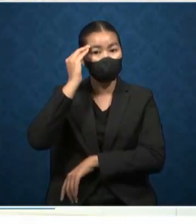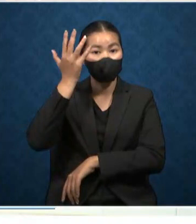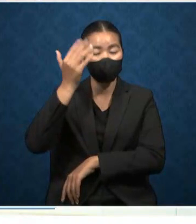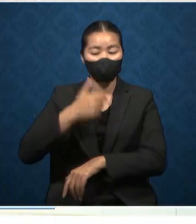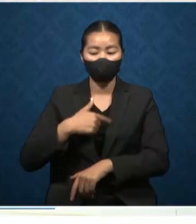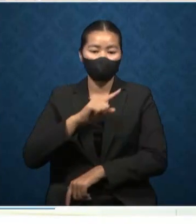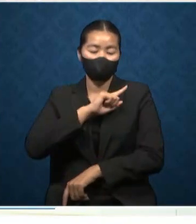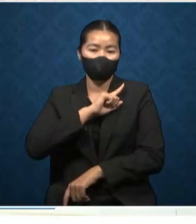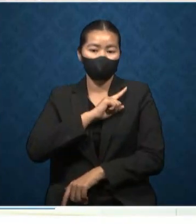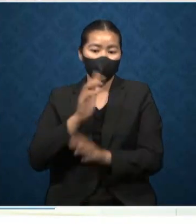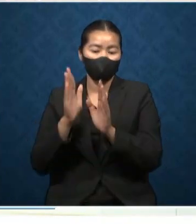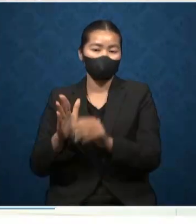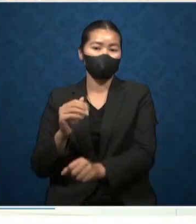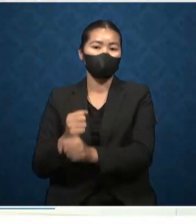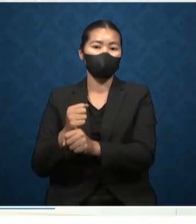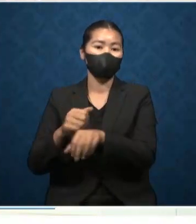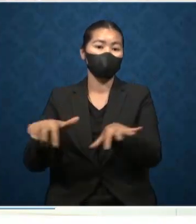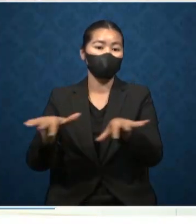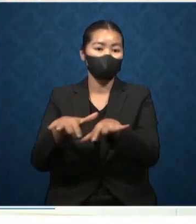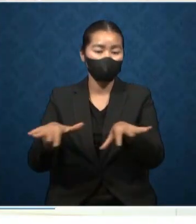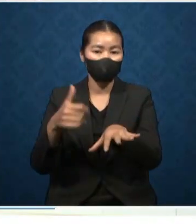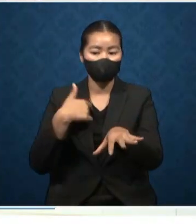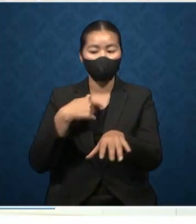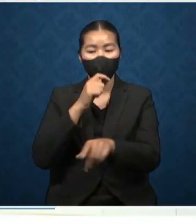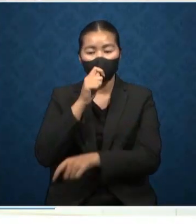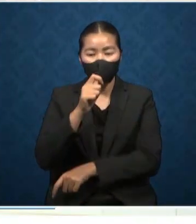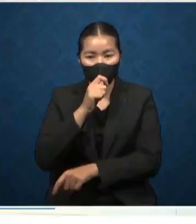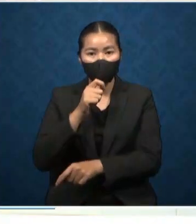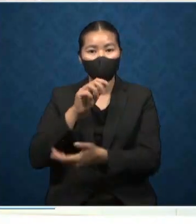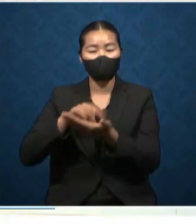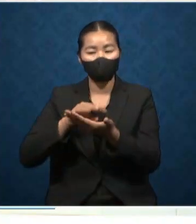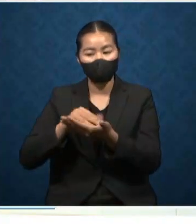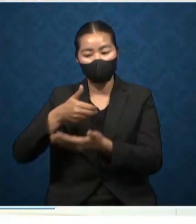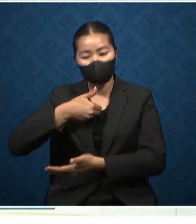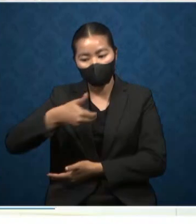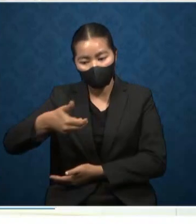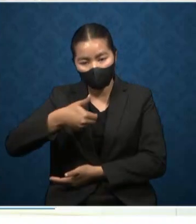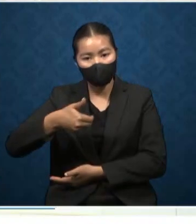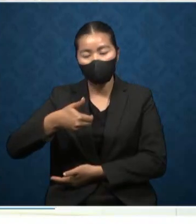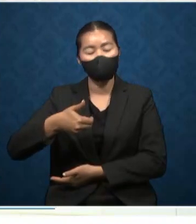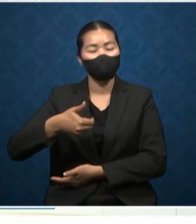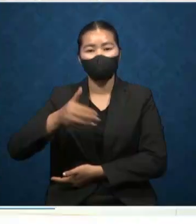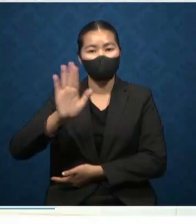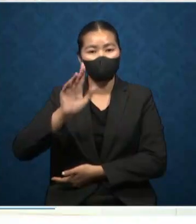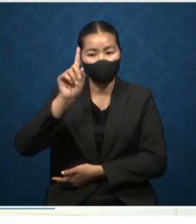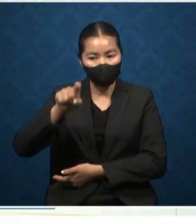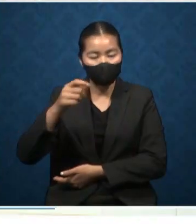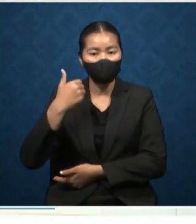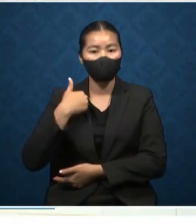็นเจ้าที่ถึงเป็นพักงานที่อยู่ในการตรวจสอบนั่นเองของขอมูลเราจะมีการให้